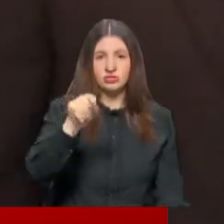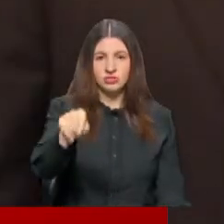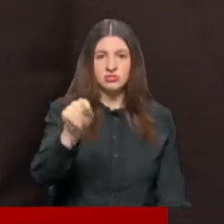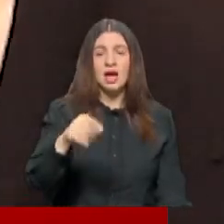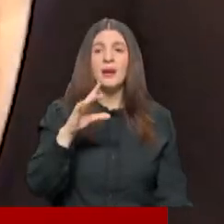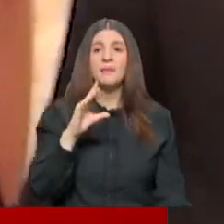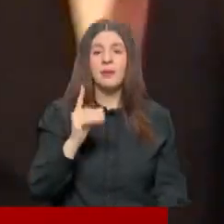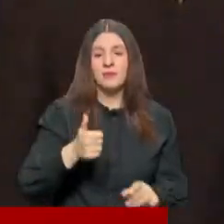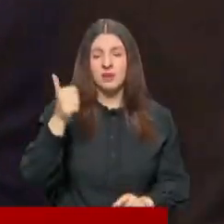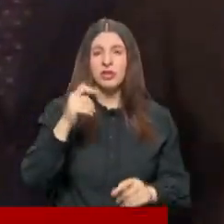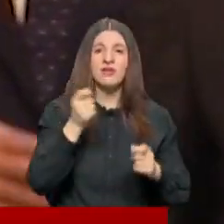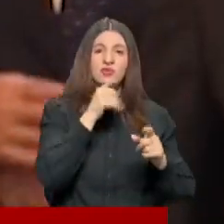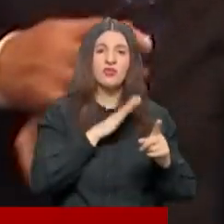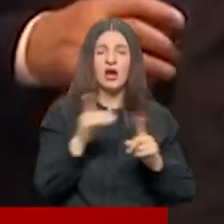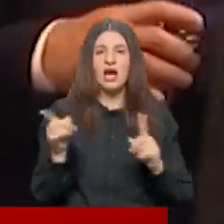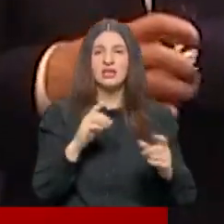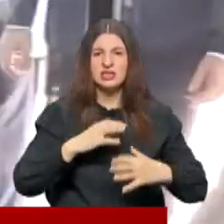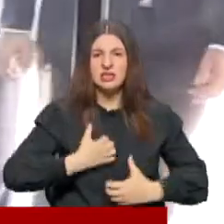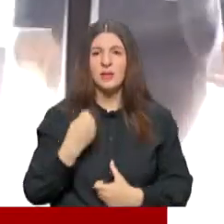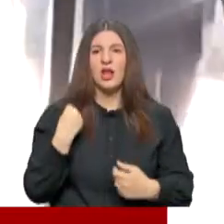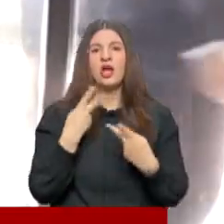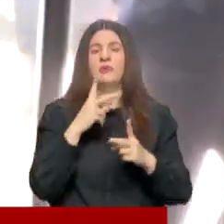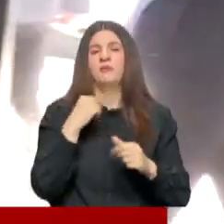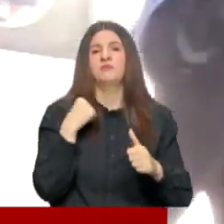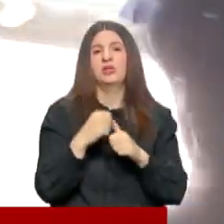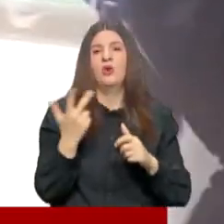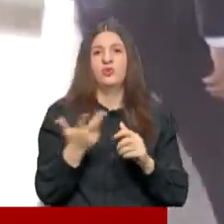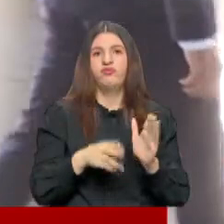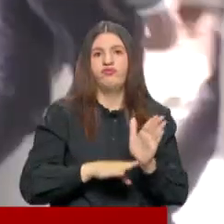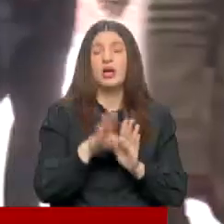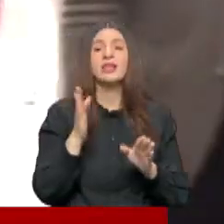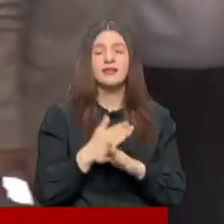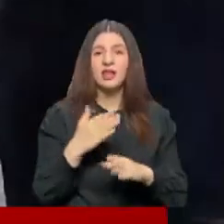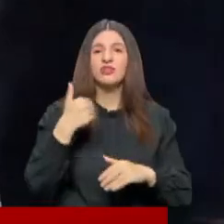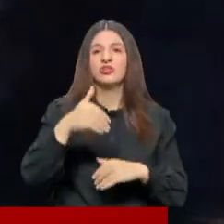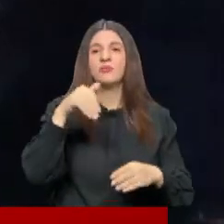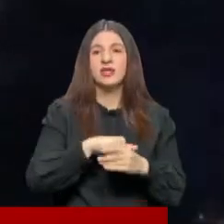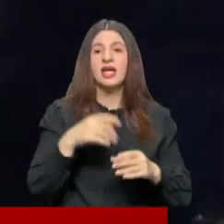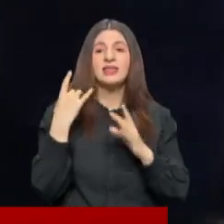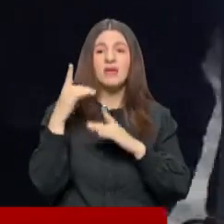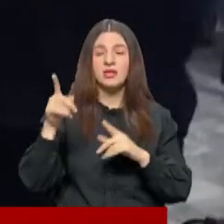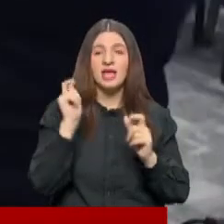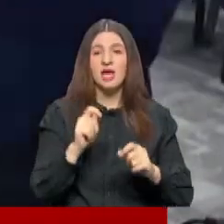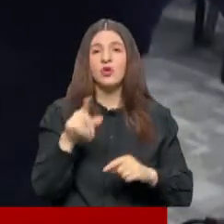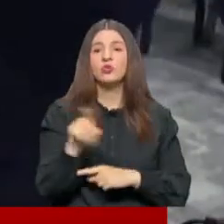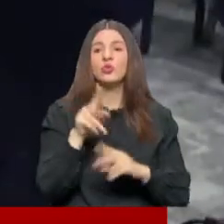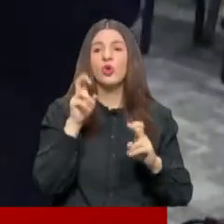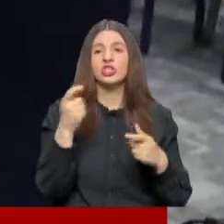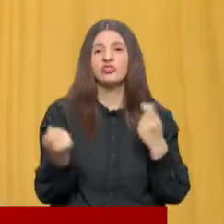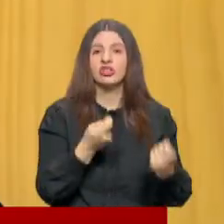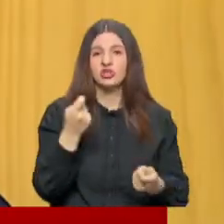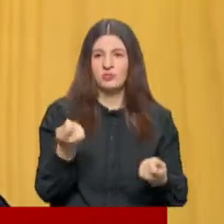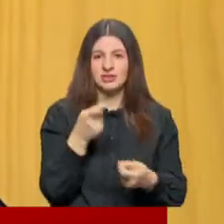MHP lideri ile Davutoğlu arasındaki gerilim yeni açıklamalarla bir pizza tırmandı nedeni gelecek partisinin Diyarbakır'da düzenlediği Kürt